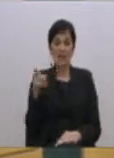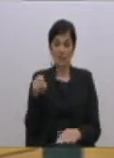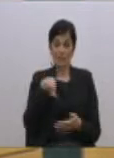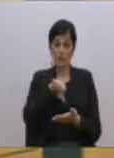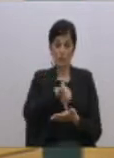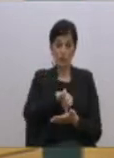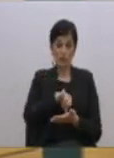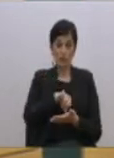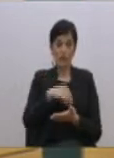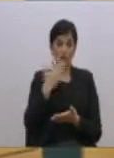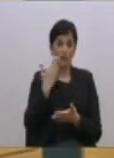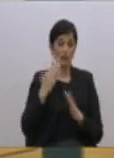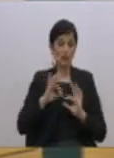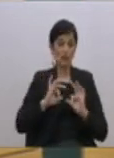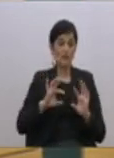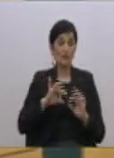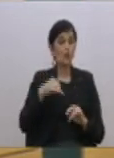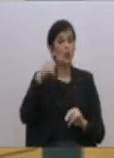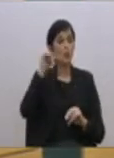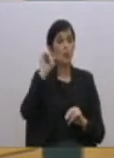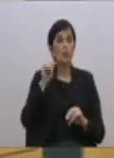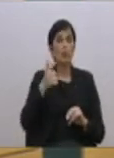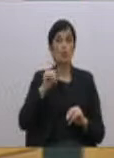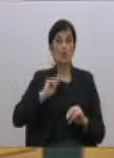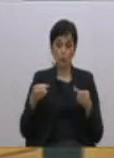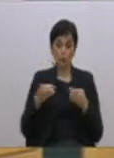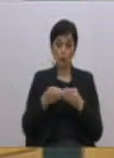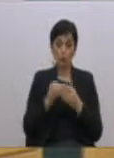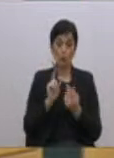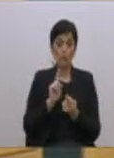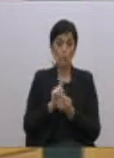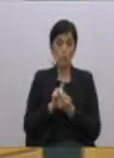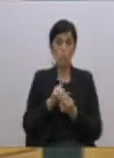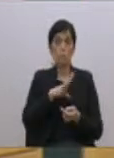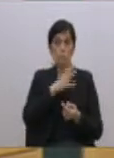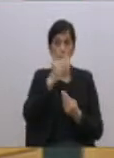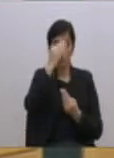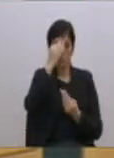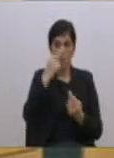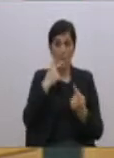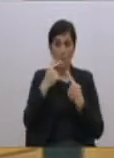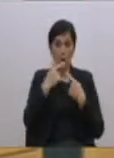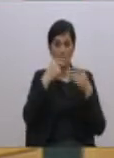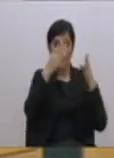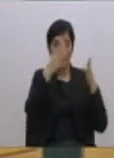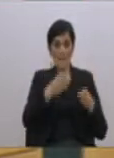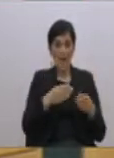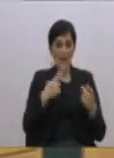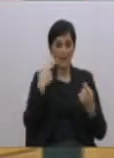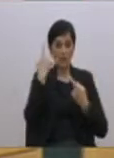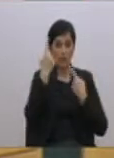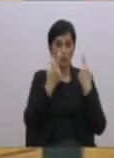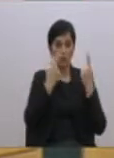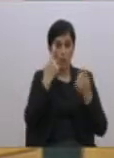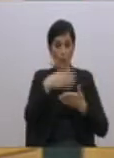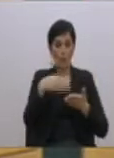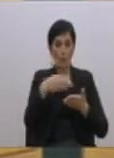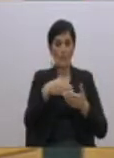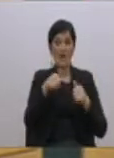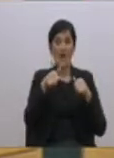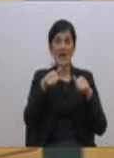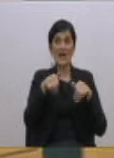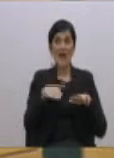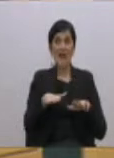აქ, საუბრობდა, რომ გუში როგორ შევიკრიბეთ სამუშაო ჯგუფის შეხვედრა, ქონდა მსჯელობა პერსონალური მონაცემების დეპერსონალიზაციაზე, მაგალითად